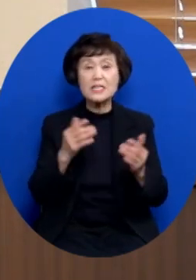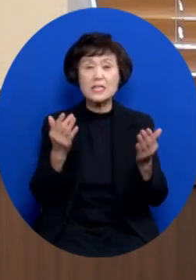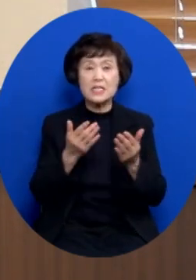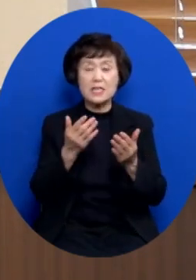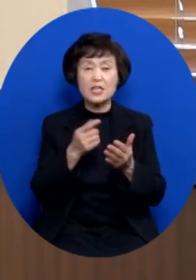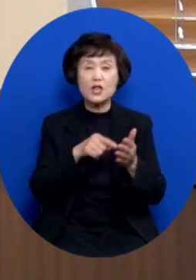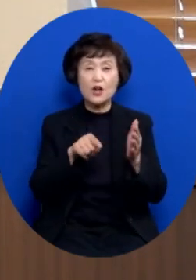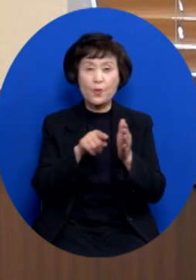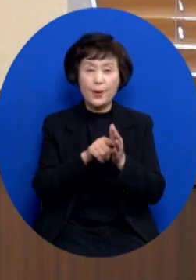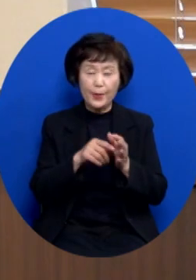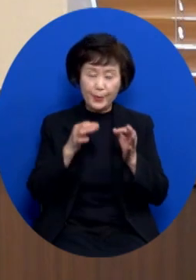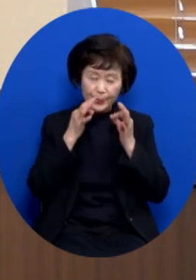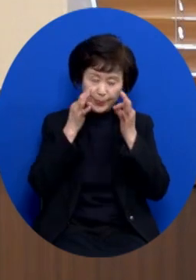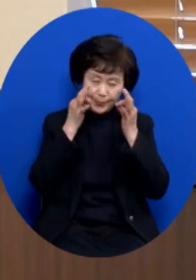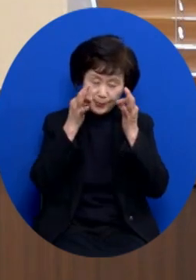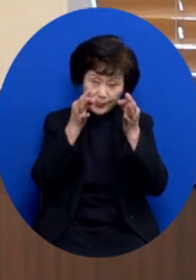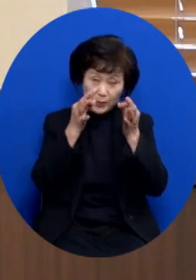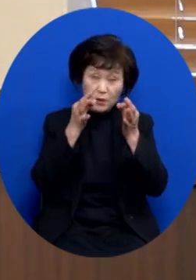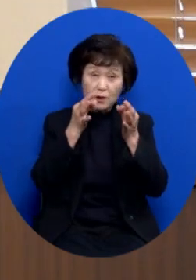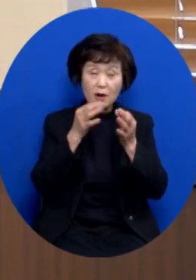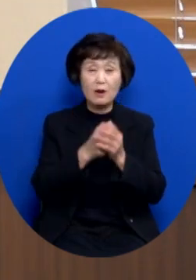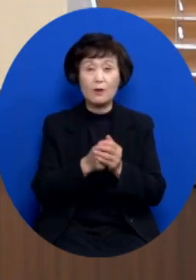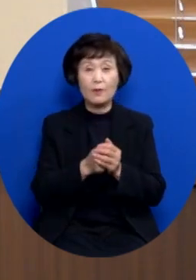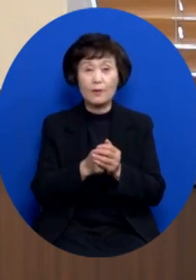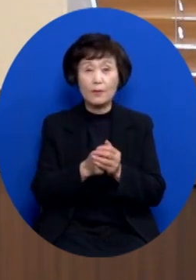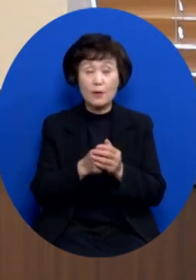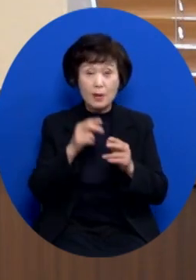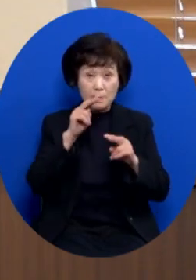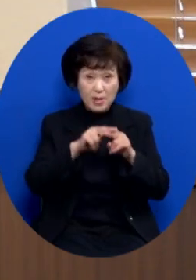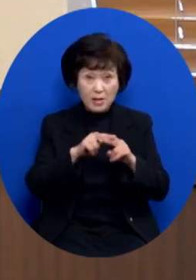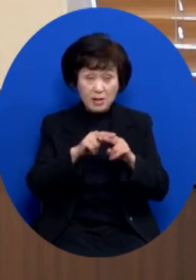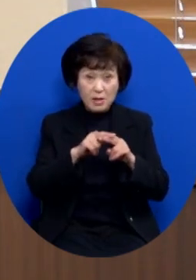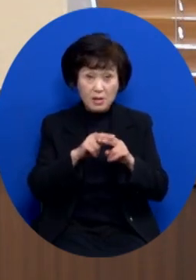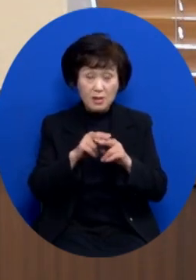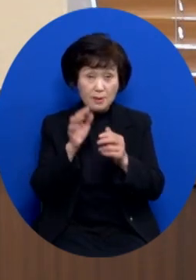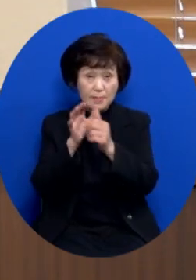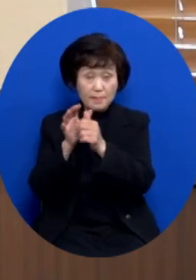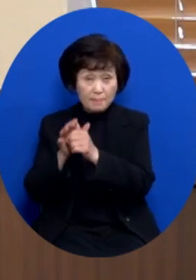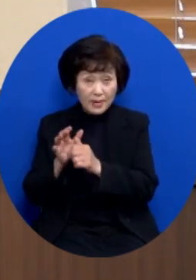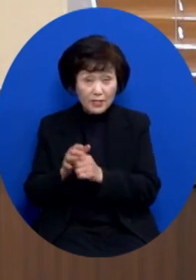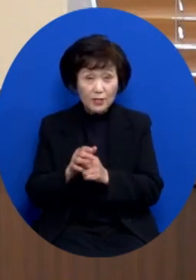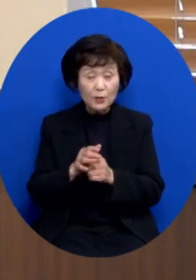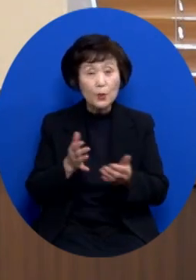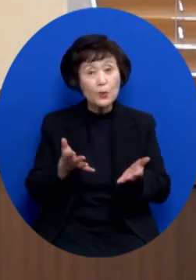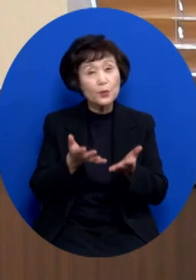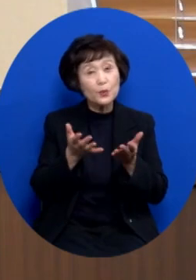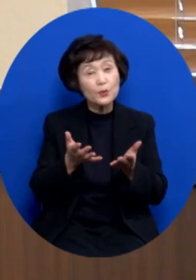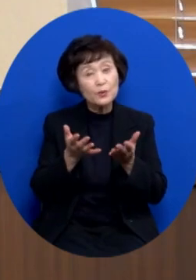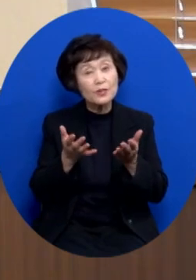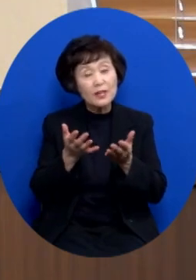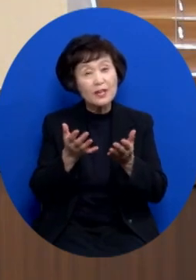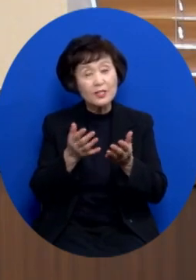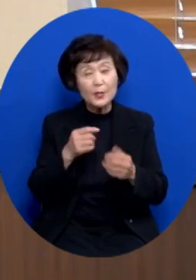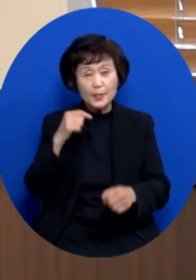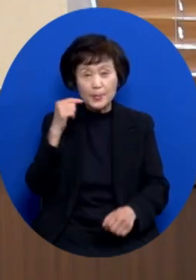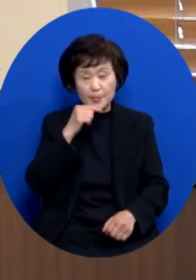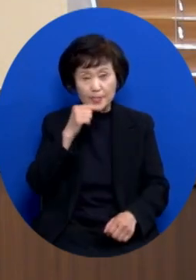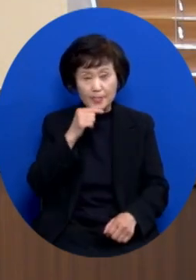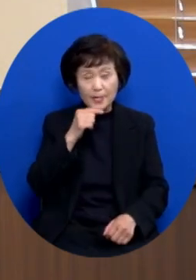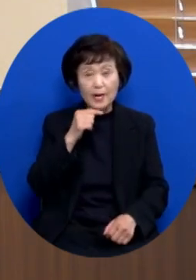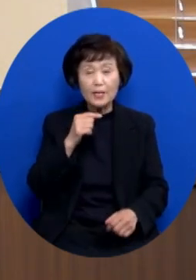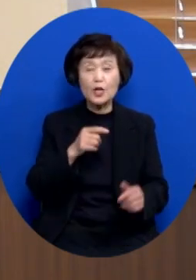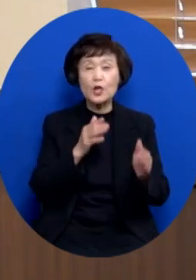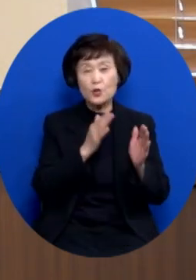맞추어서 보직을 발령을 하고자 하고 그분들에게 제가 독려를 해서 철저하게 준비를